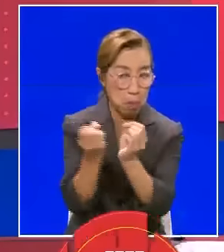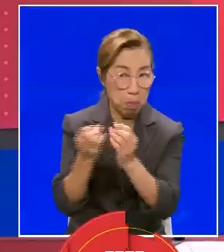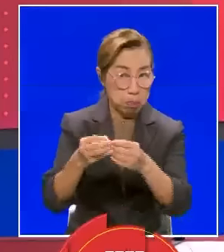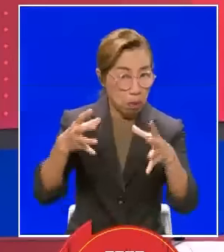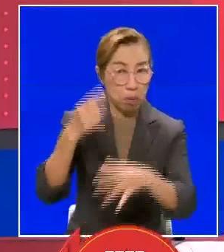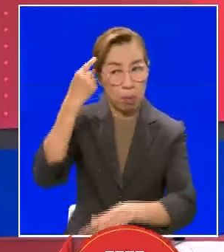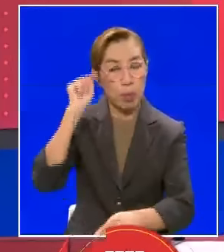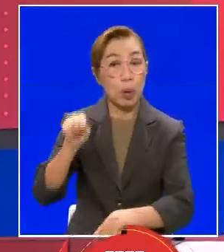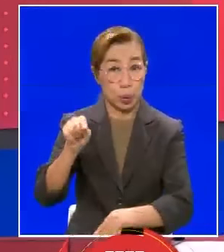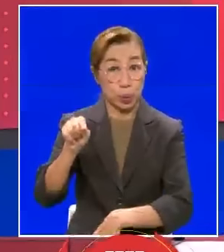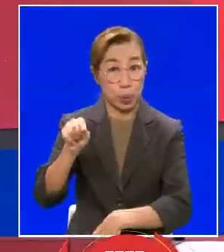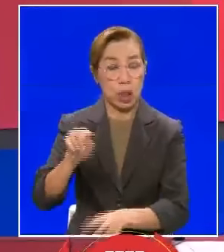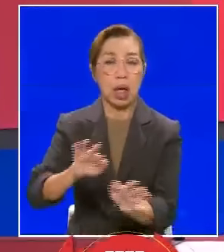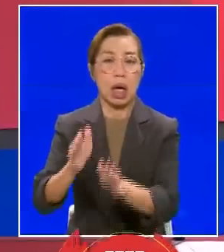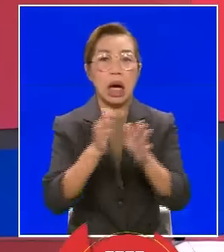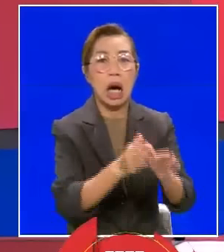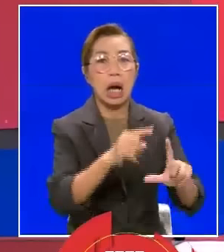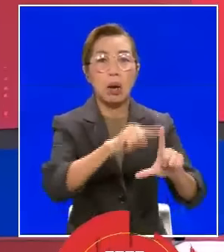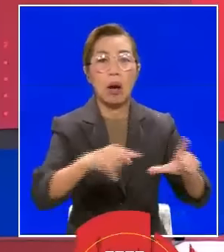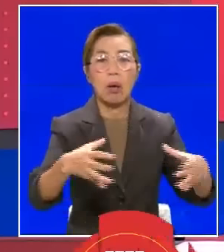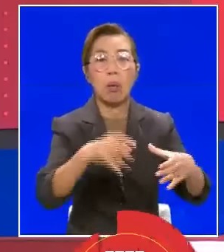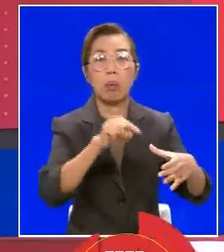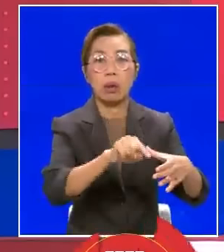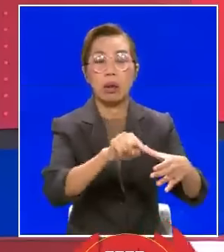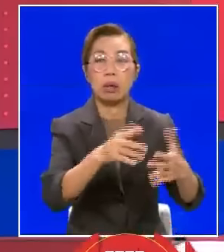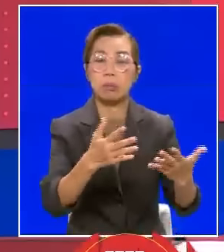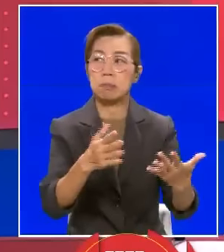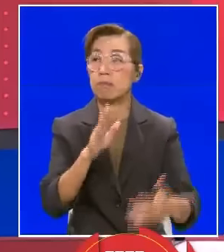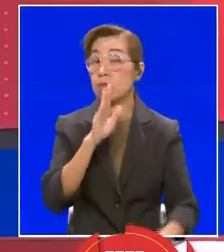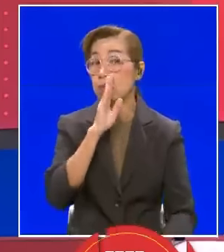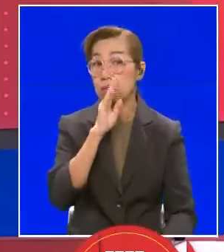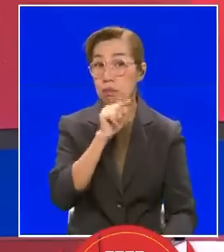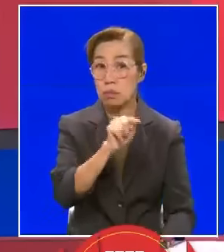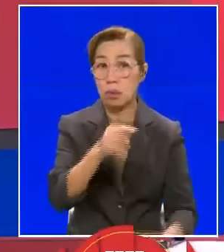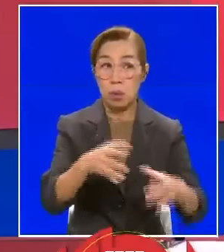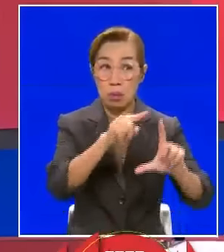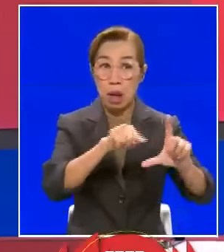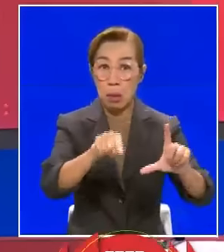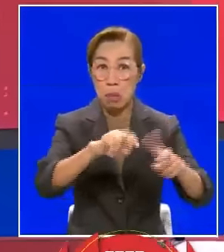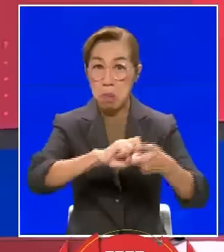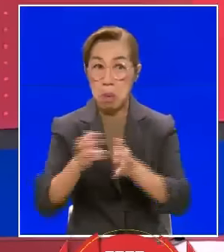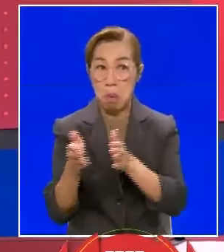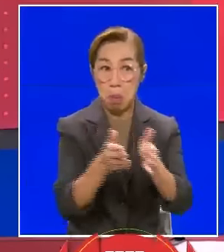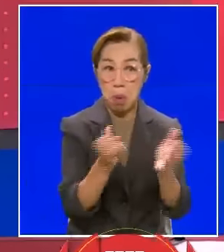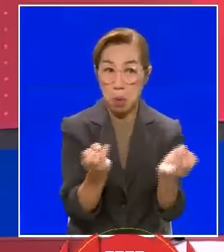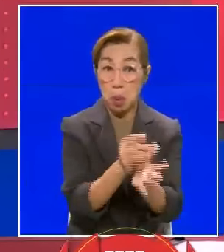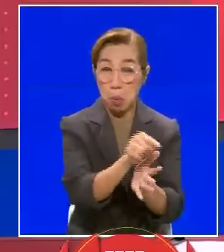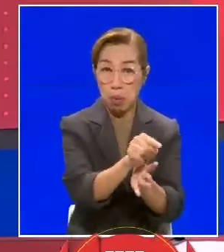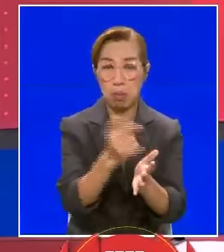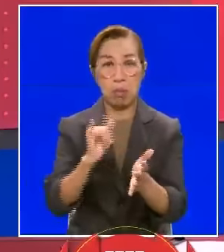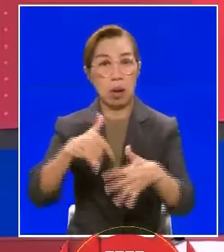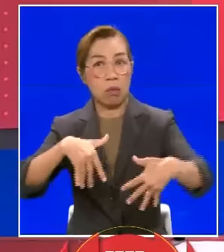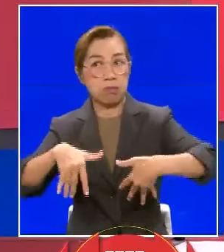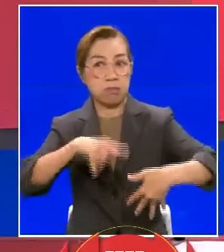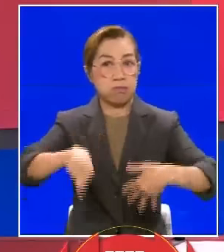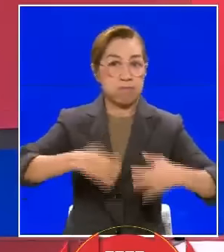ไปดูอีกฝั่งหนึ่งเรื่องของพรรคก้าวไกลโอ้โหหรือถ้าเกิดสมมติจะมีอะไรเกิดขึ้นไปที่ก้าวไกลอีกมันจะยิ่งจุดกระแสให้ติดหรือเป